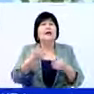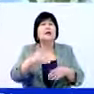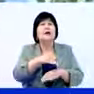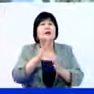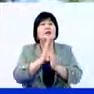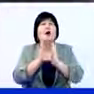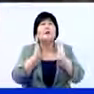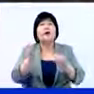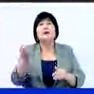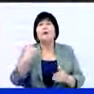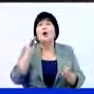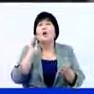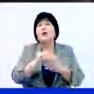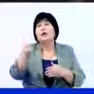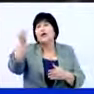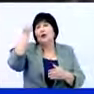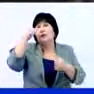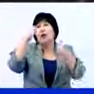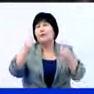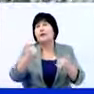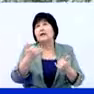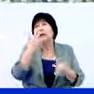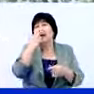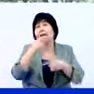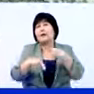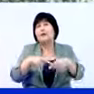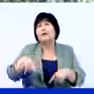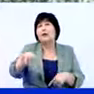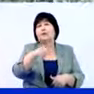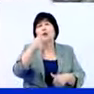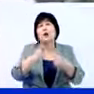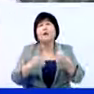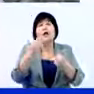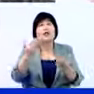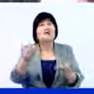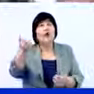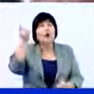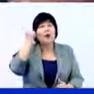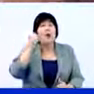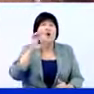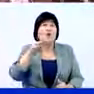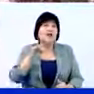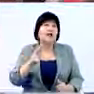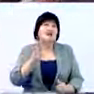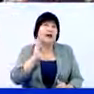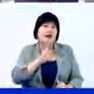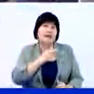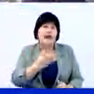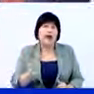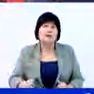парков Кызылорды, установлен памятник. Стал традиционным республиканский конкурс его памяти «Отанана».